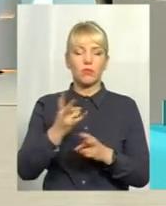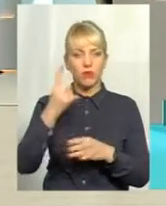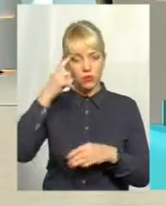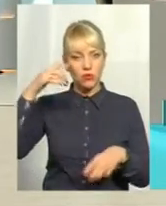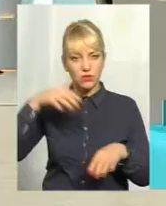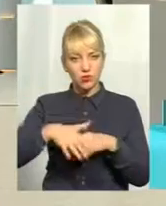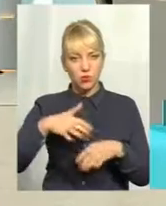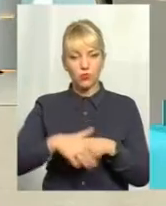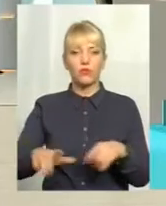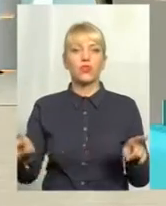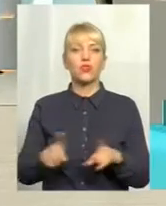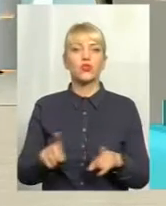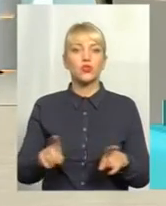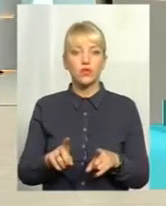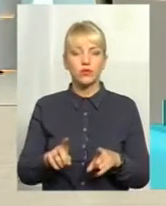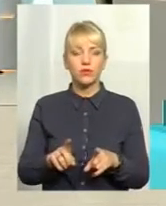що